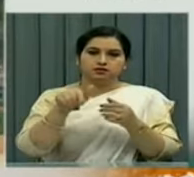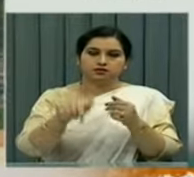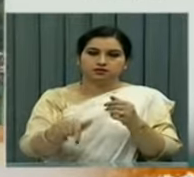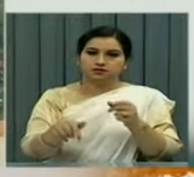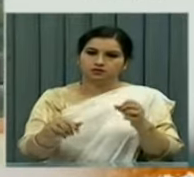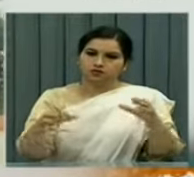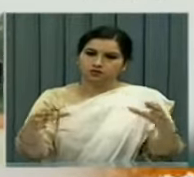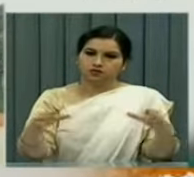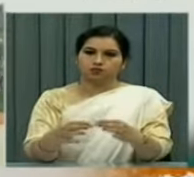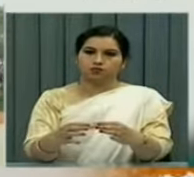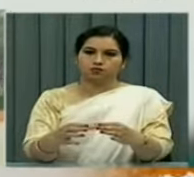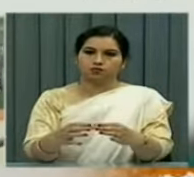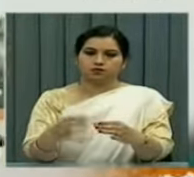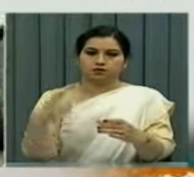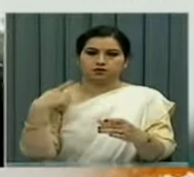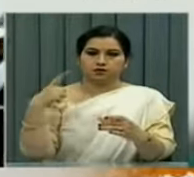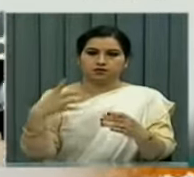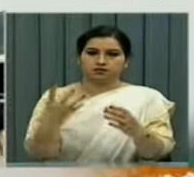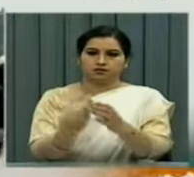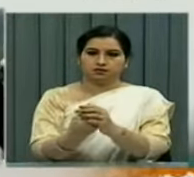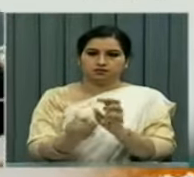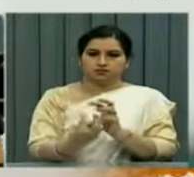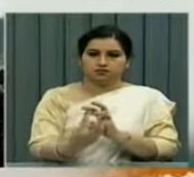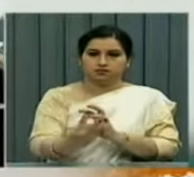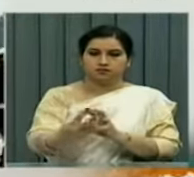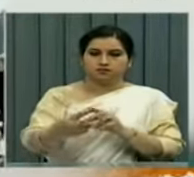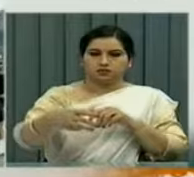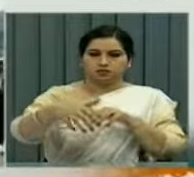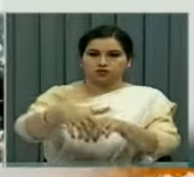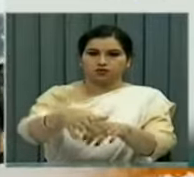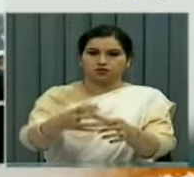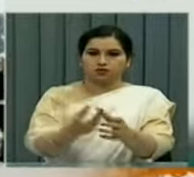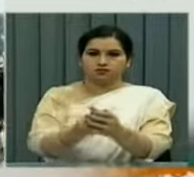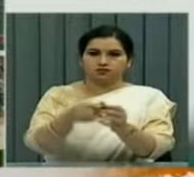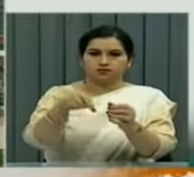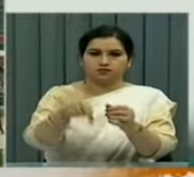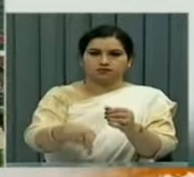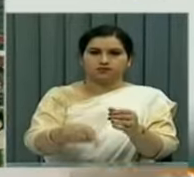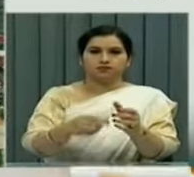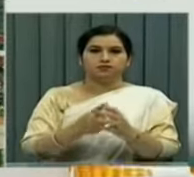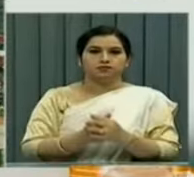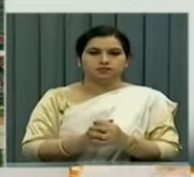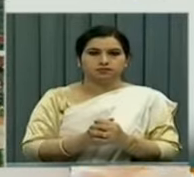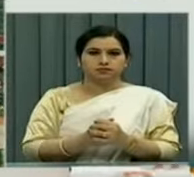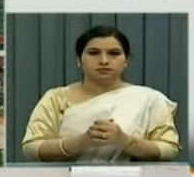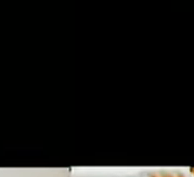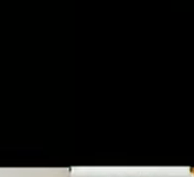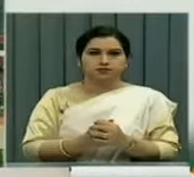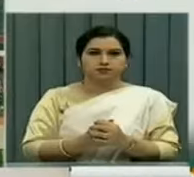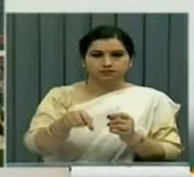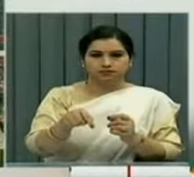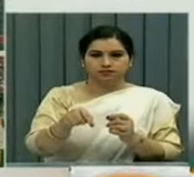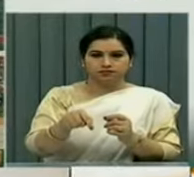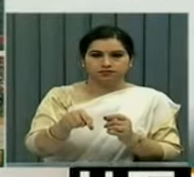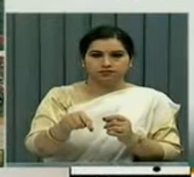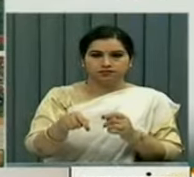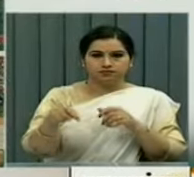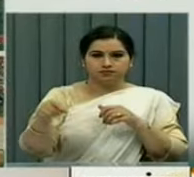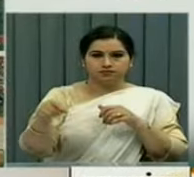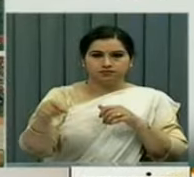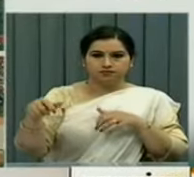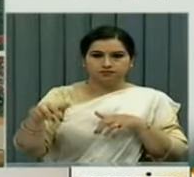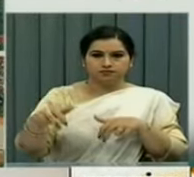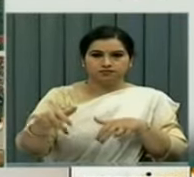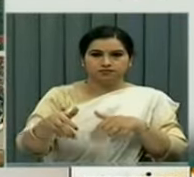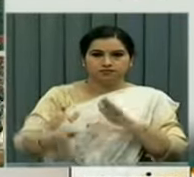जब लड़ाई चल रही थी तो हमारे बहुत से सैनिक, अब कोस्ट गार्ड हमारे स्क्रीन पे है, 1977 में बना